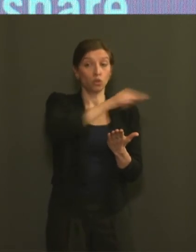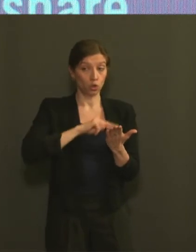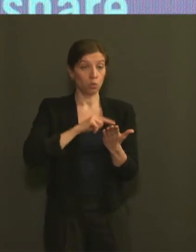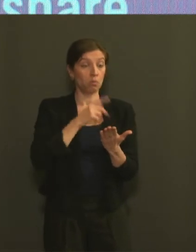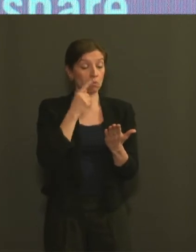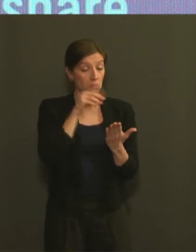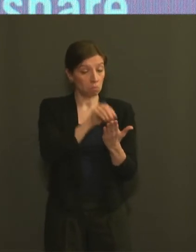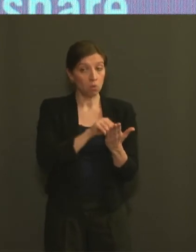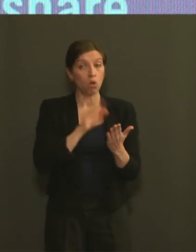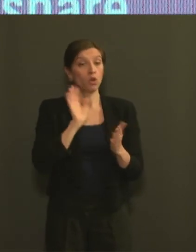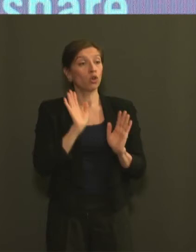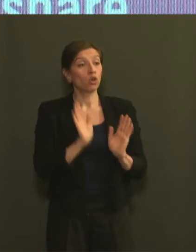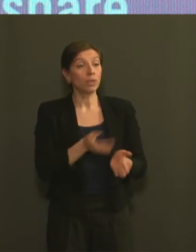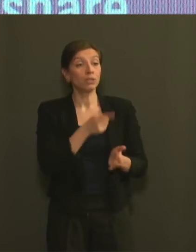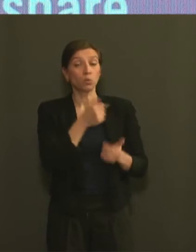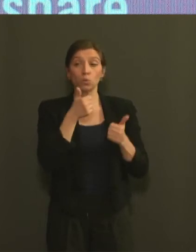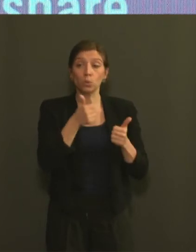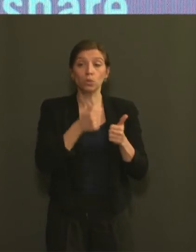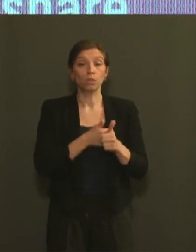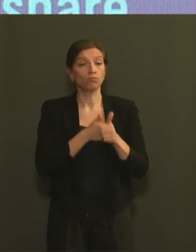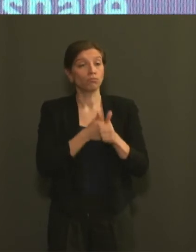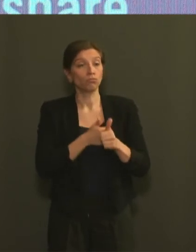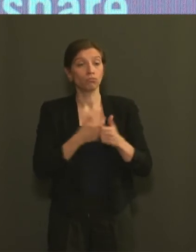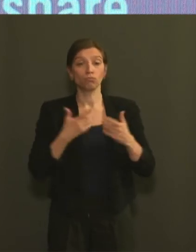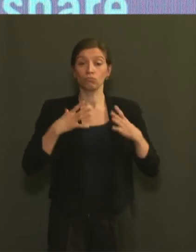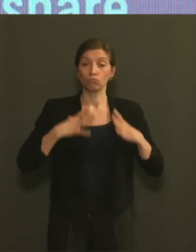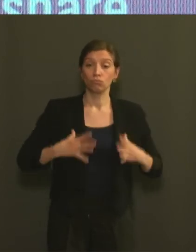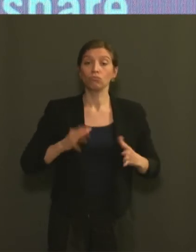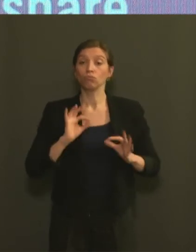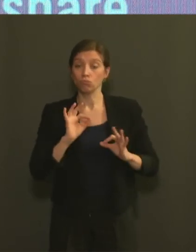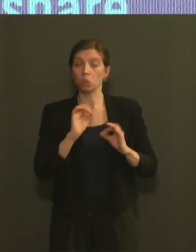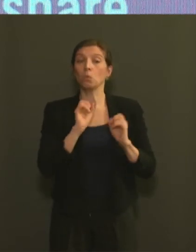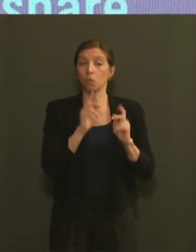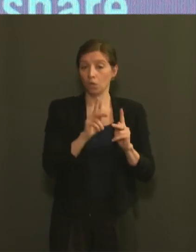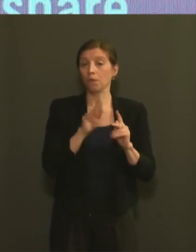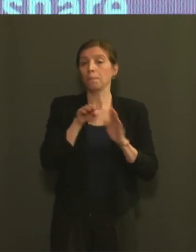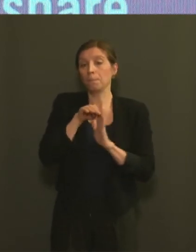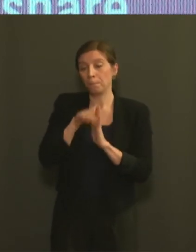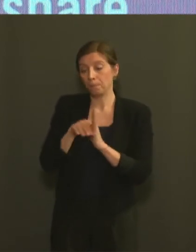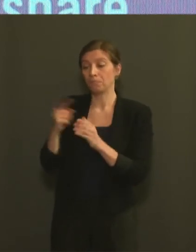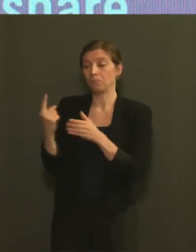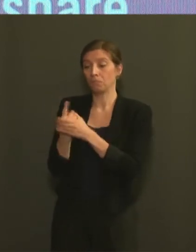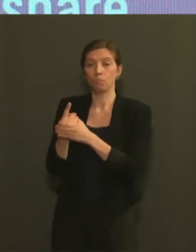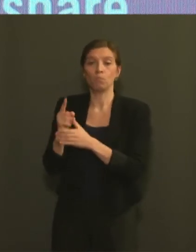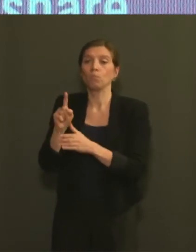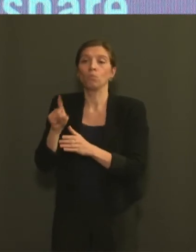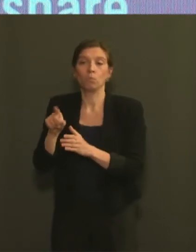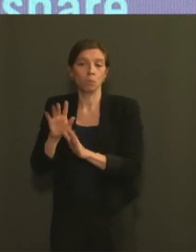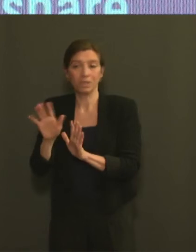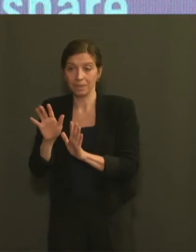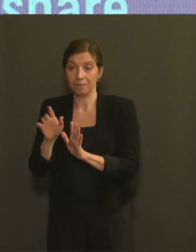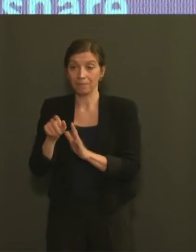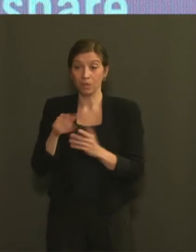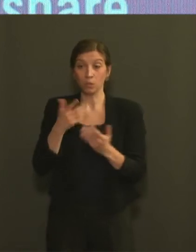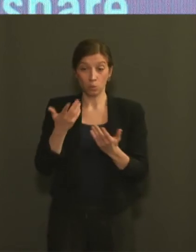compte investir contrôle afin de formuler un ghost ambérieu